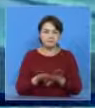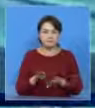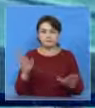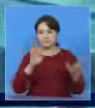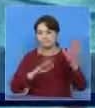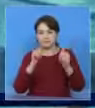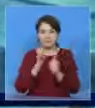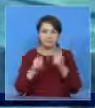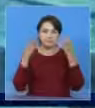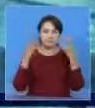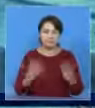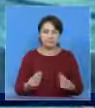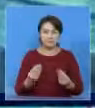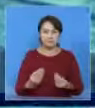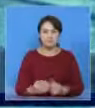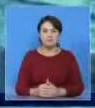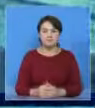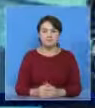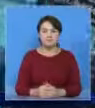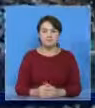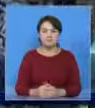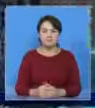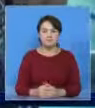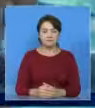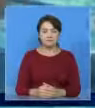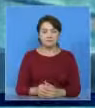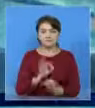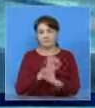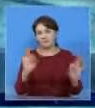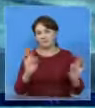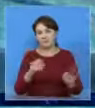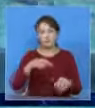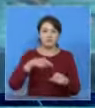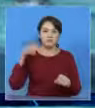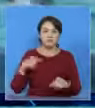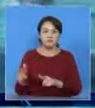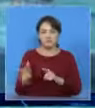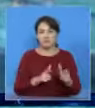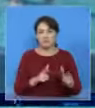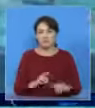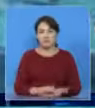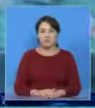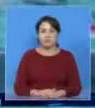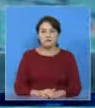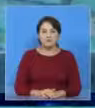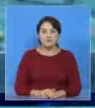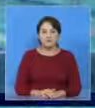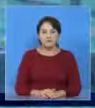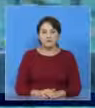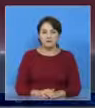Плавали каждый день. Как вы себя чувствуете? Прекрасно чувствую, прекрасно готова.